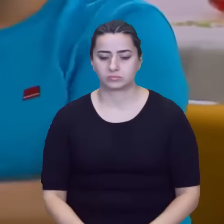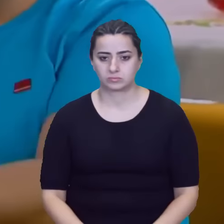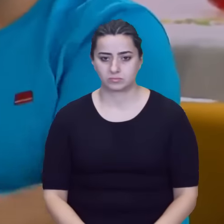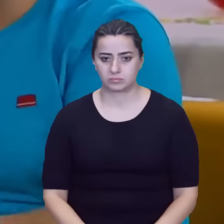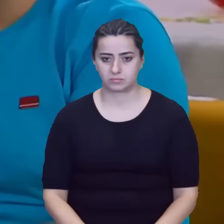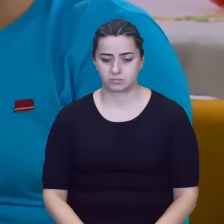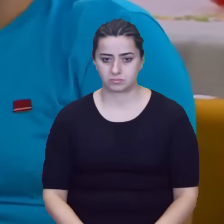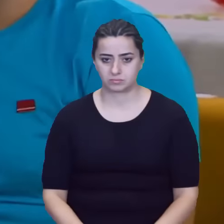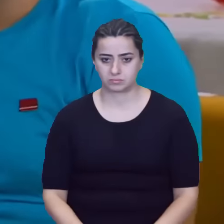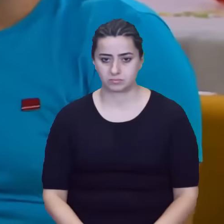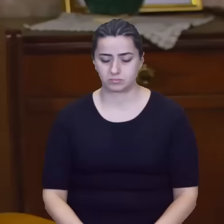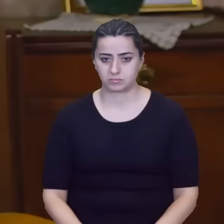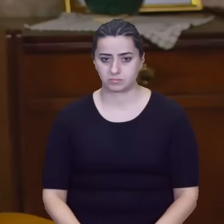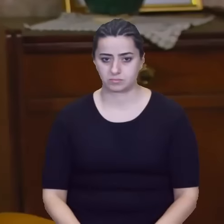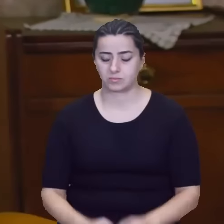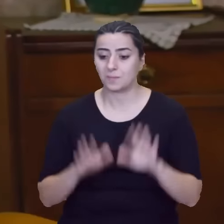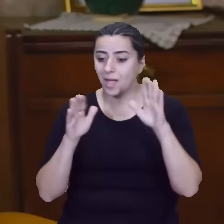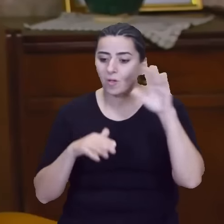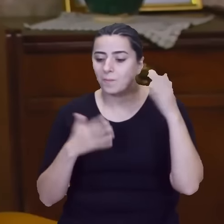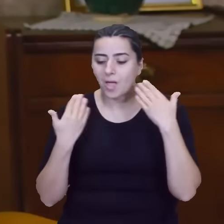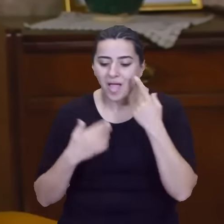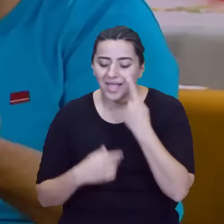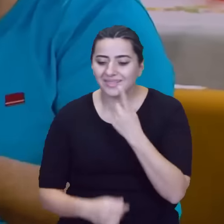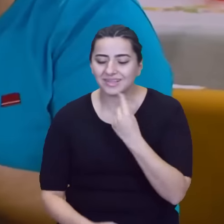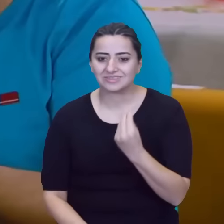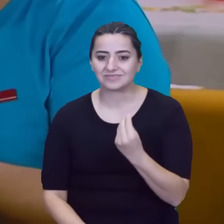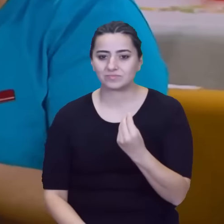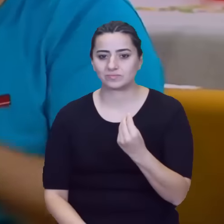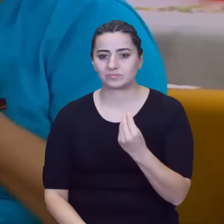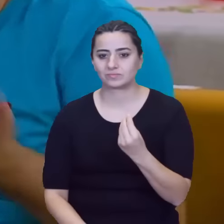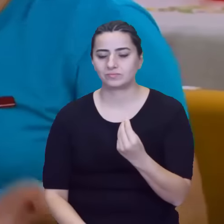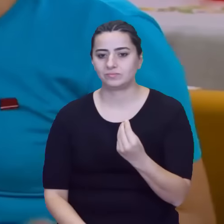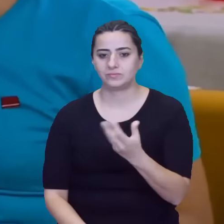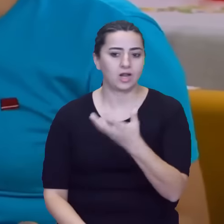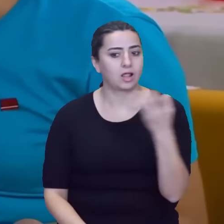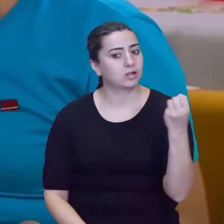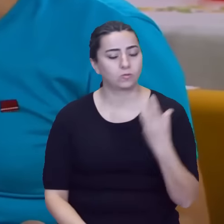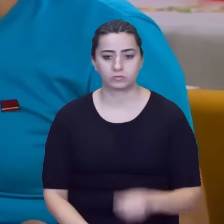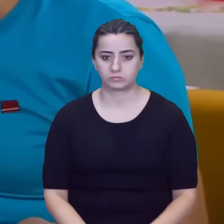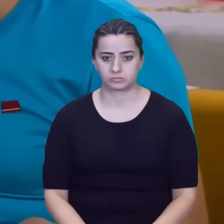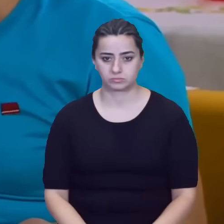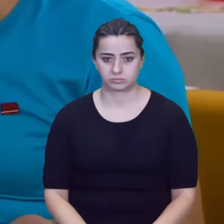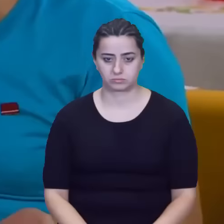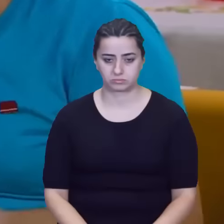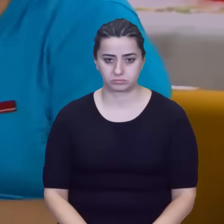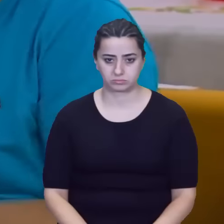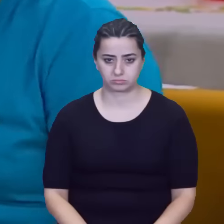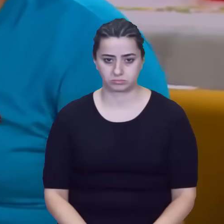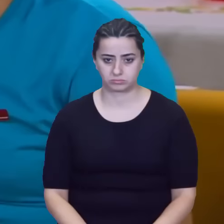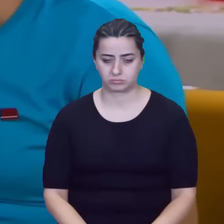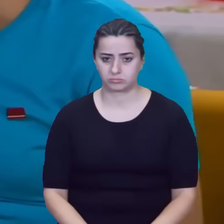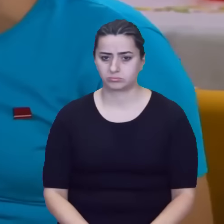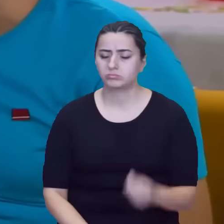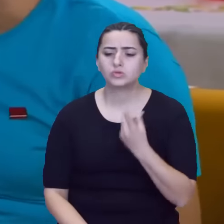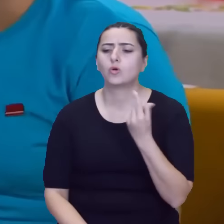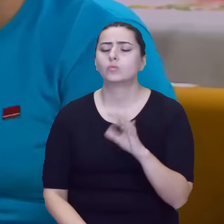O balkondaki insanlar da aa ne tatlı kuş diyecekler. Alacaklar içeriye. Yani böyle olacak,